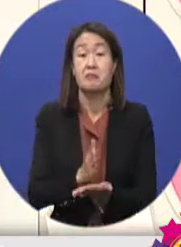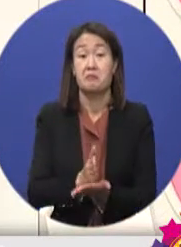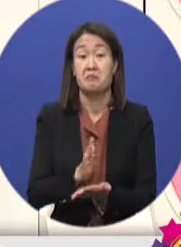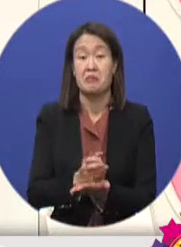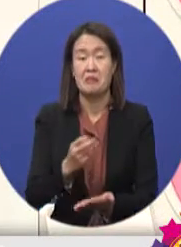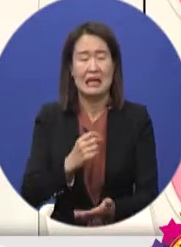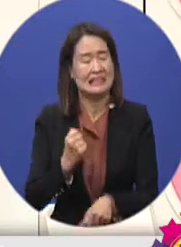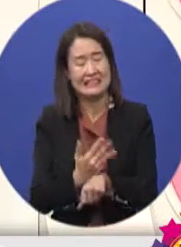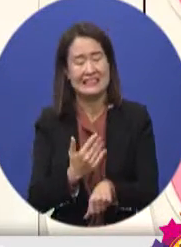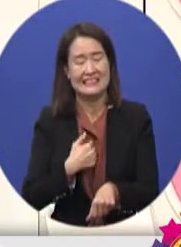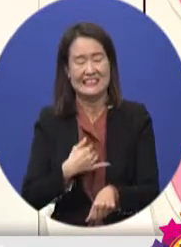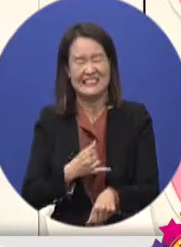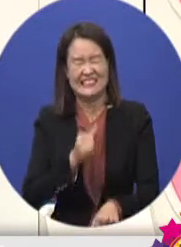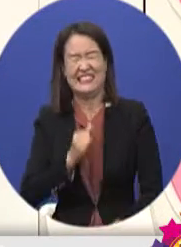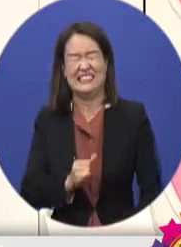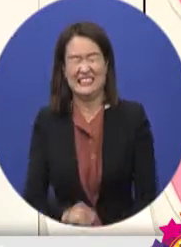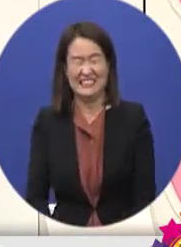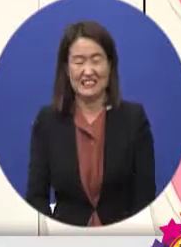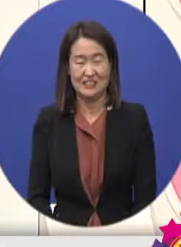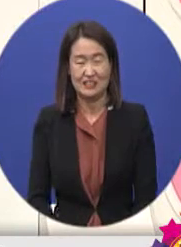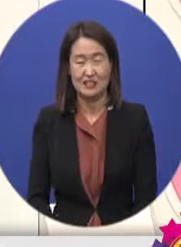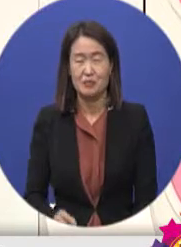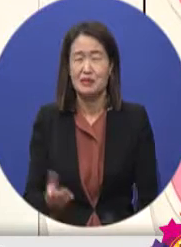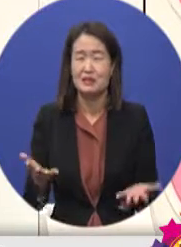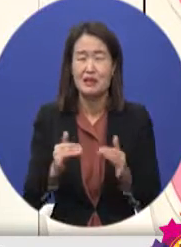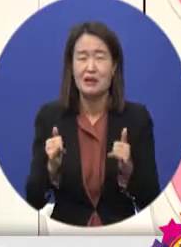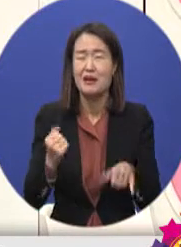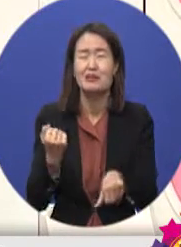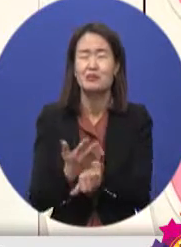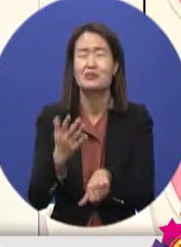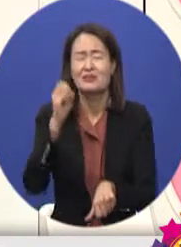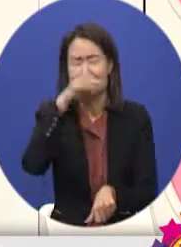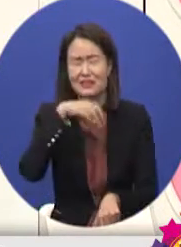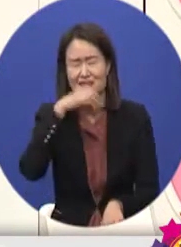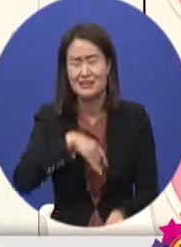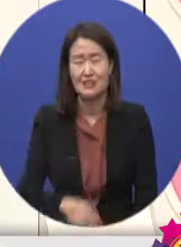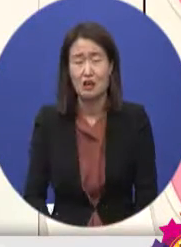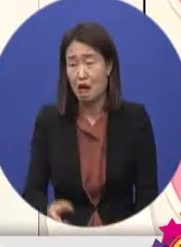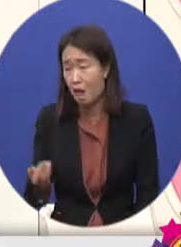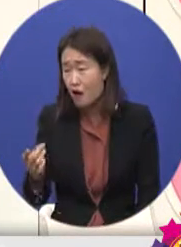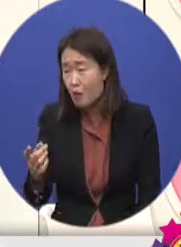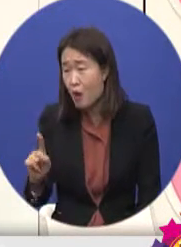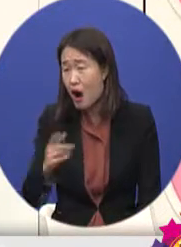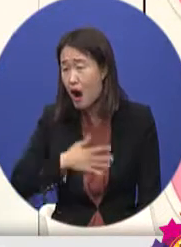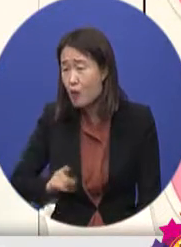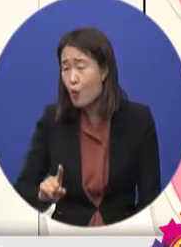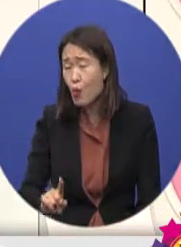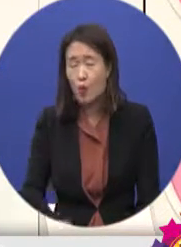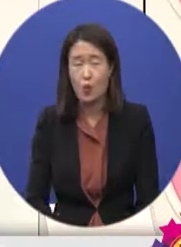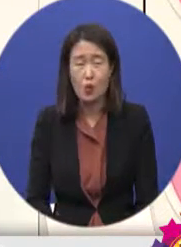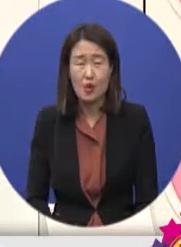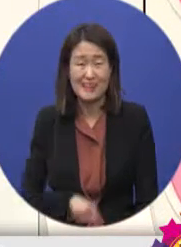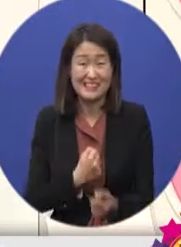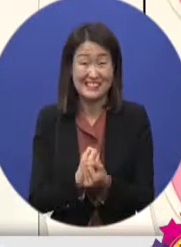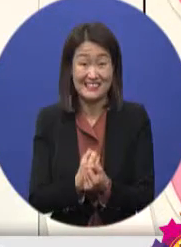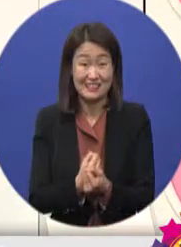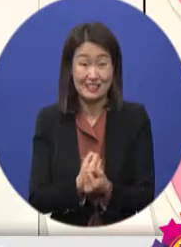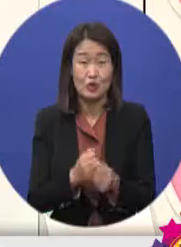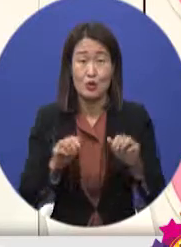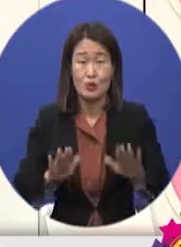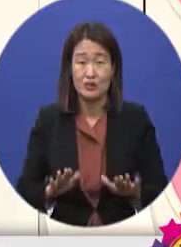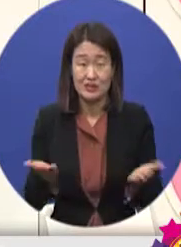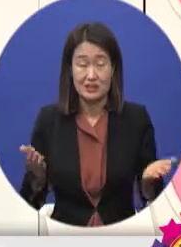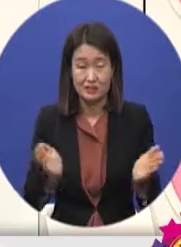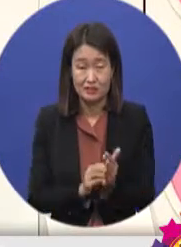말라는데 저질렀어요, 일을. 아. 뭐 사람이 하는 일인데 싶어서 철학관이 뭘 아랴 하고서 했는데 이제 오늘도 이